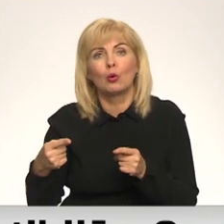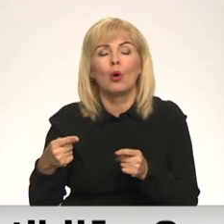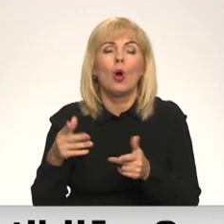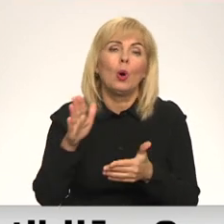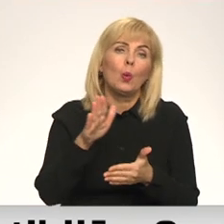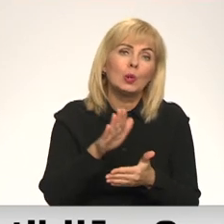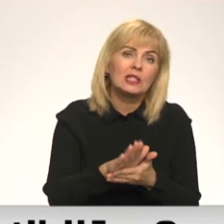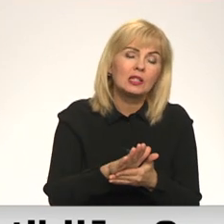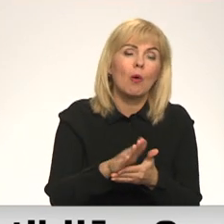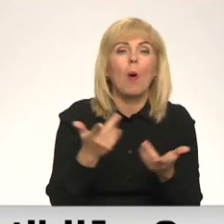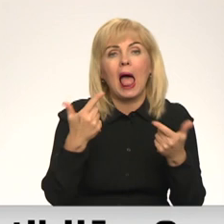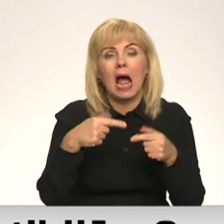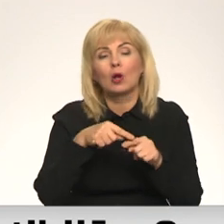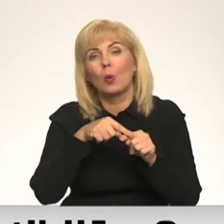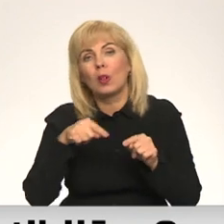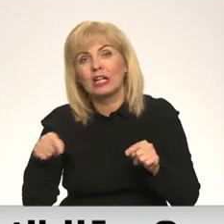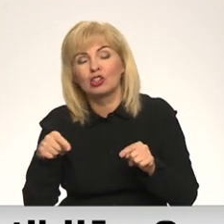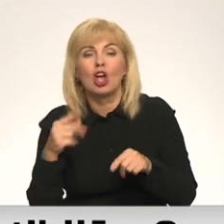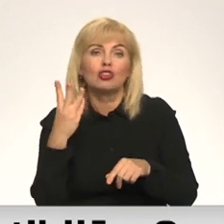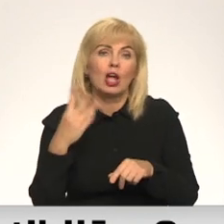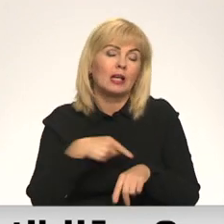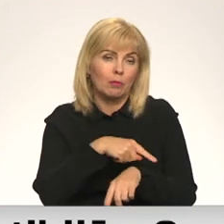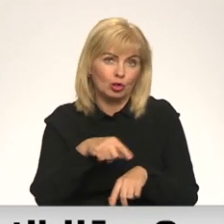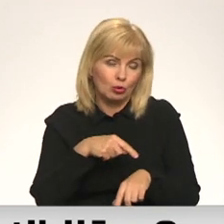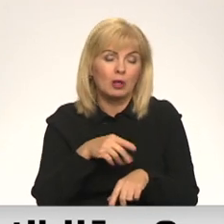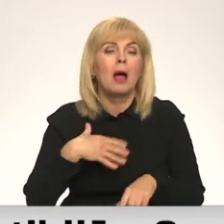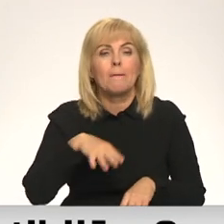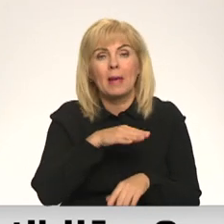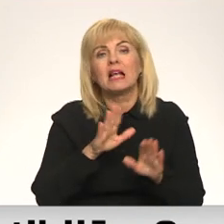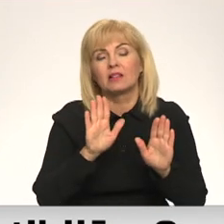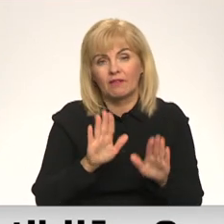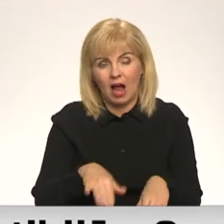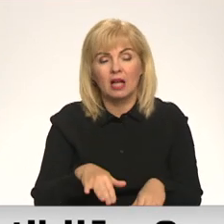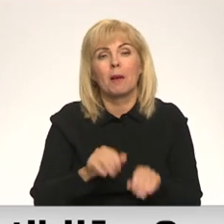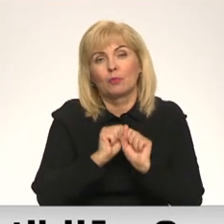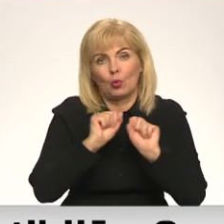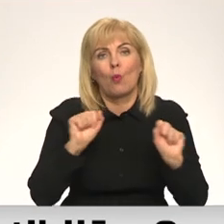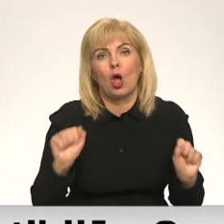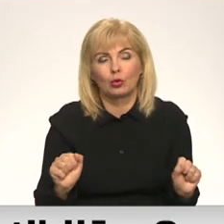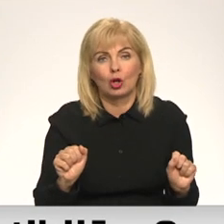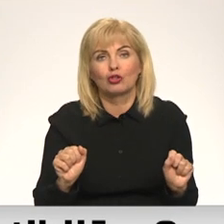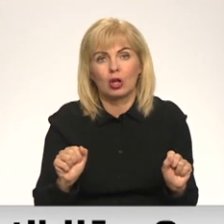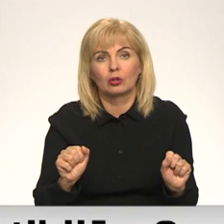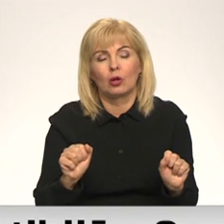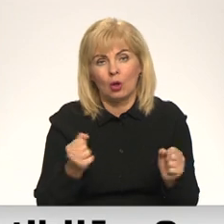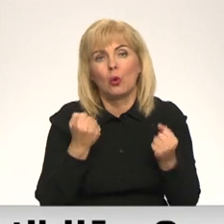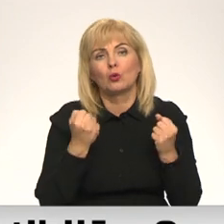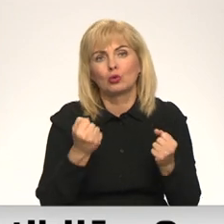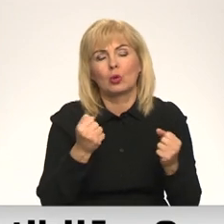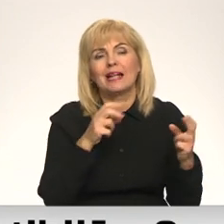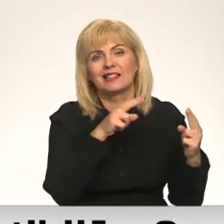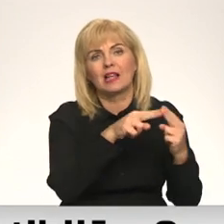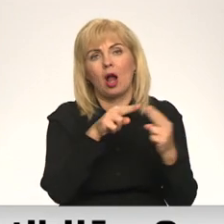uz laiku līdz kādām 4 stundām mēs varam arī nodrošināt, uzturēt viss